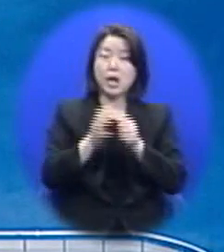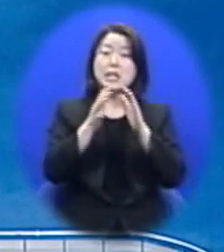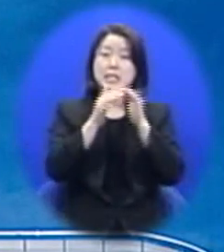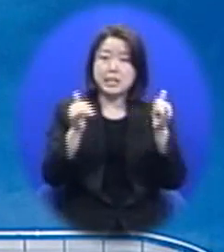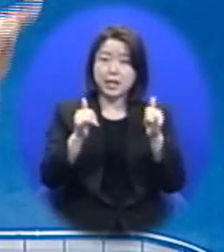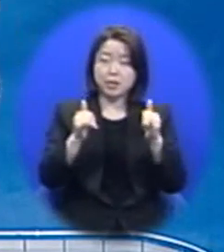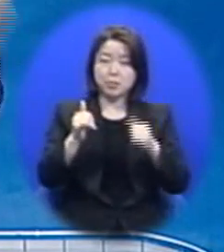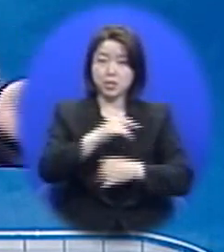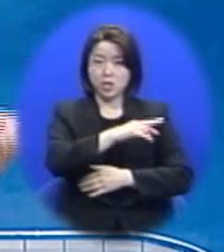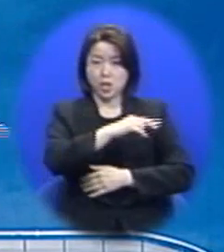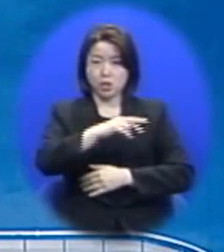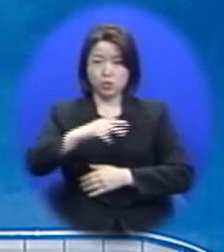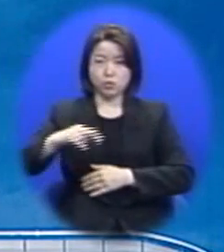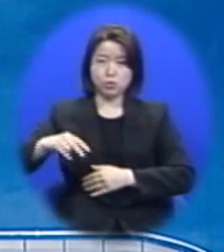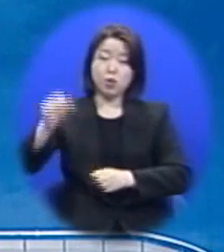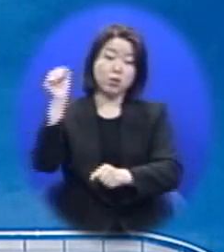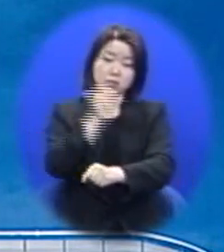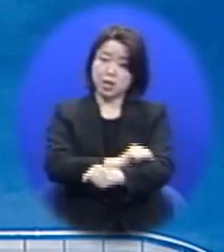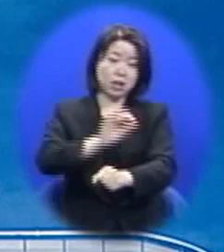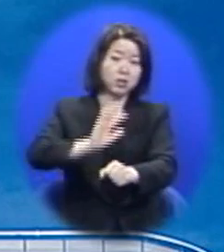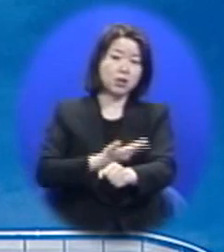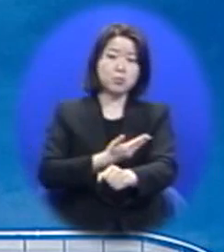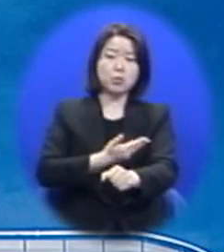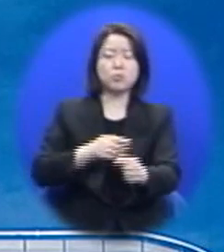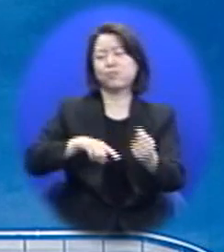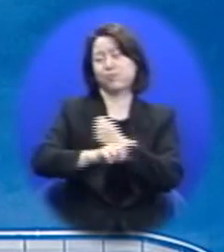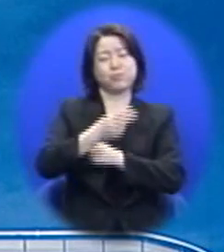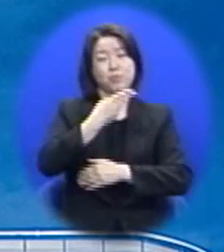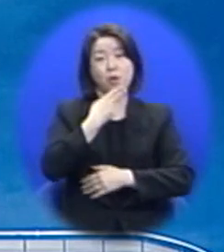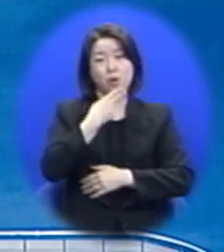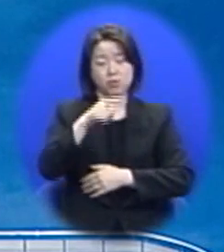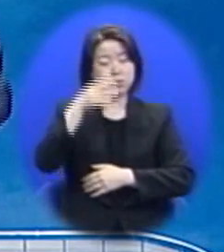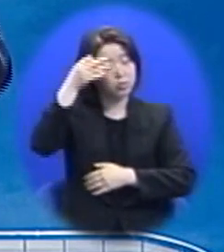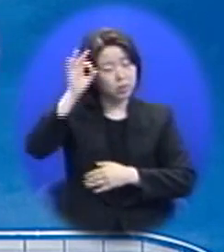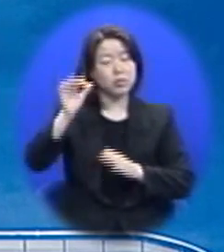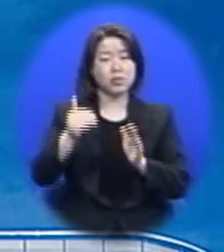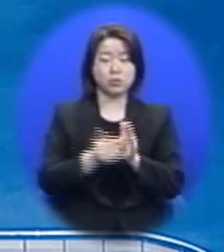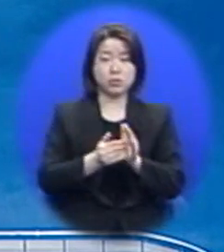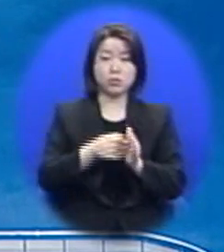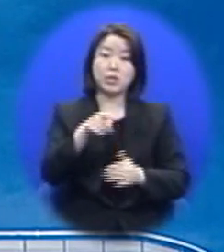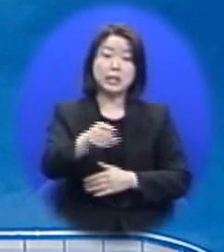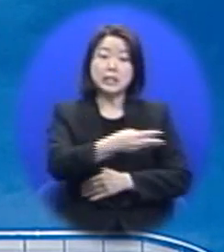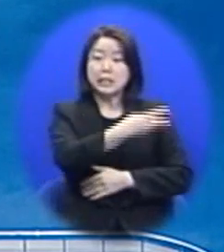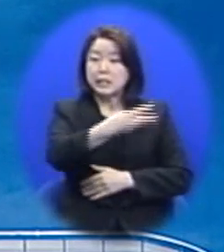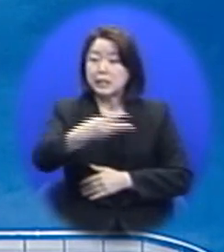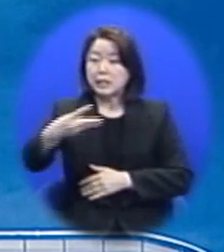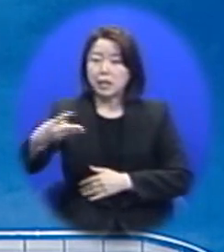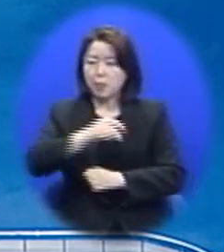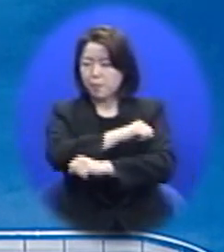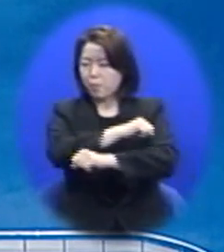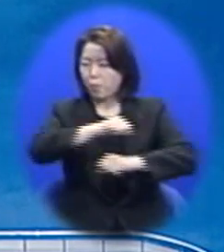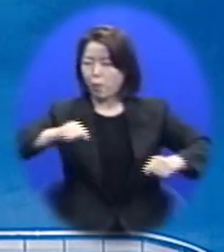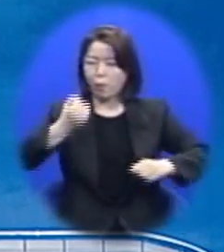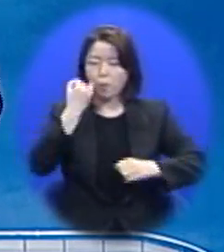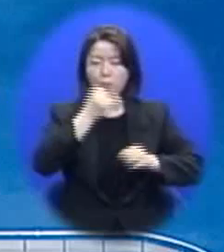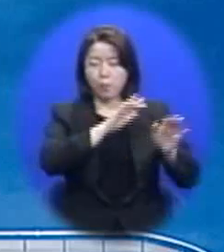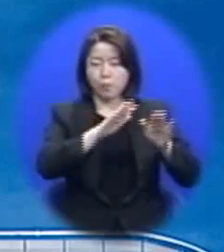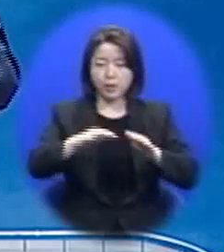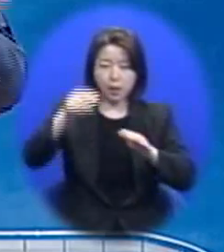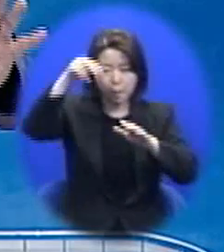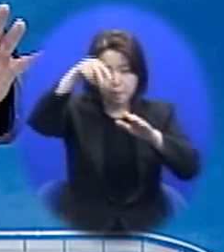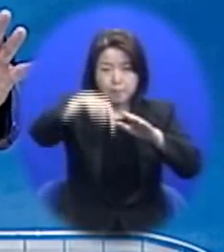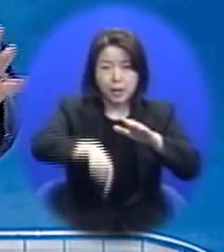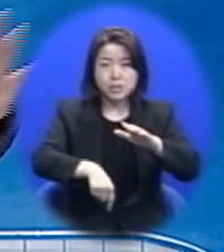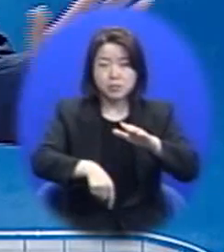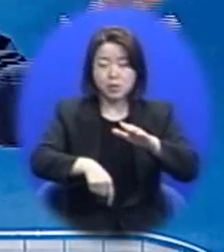수영을 잘하고 못하는 게 아무 의미가 없구나. 그게 깨달아지더래요. 이 태평양 바다에 빠지고 나면 수영